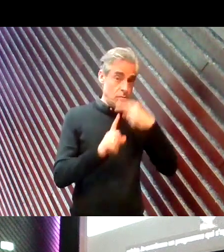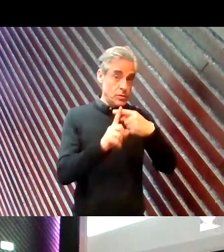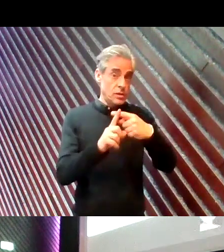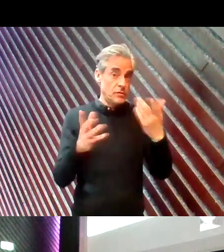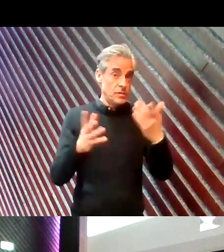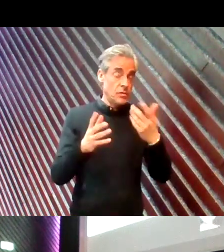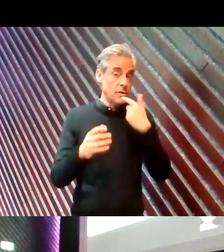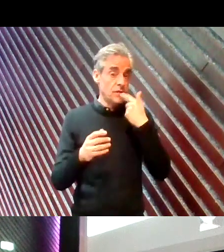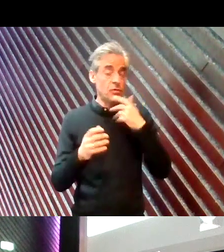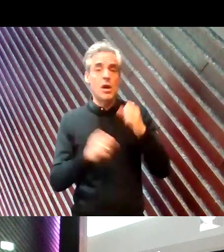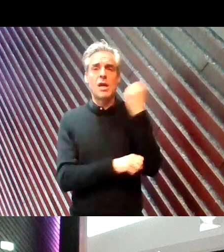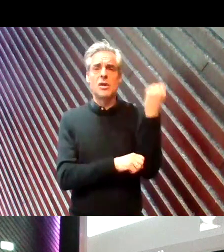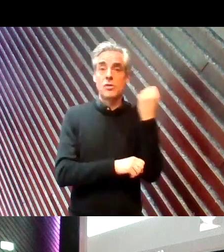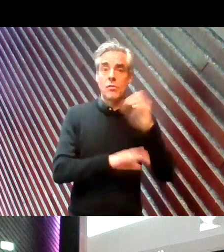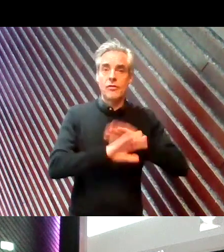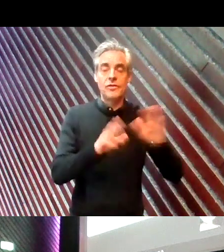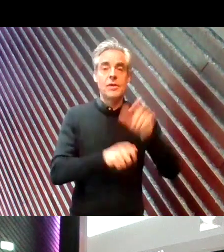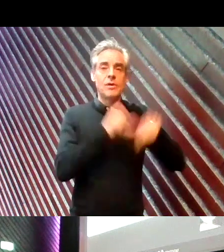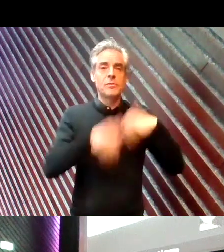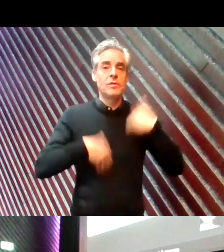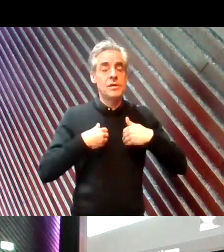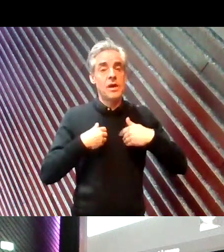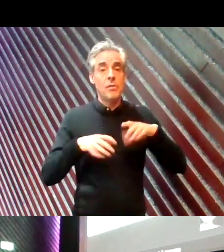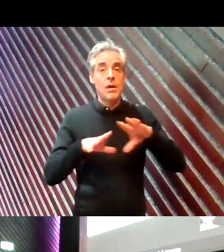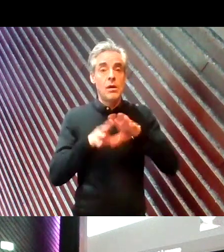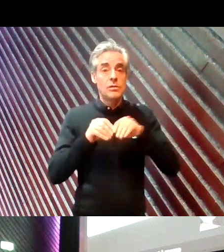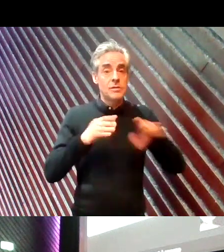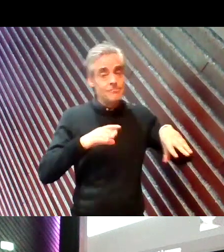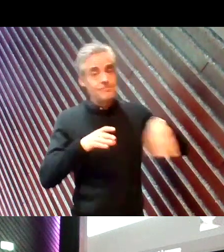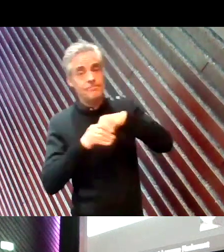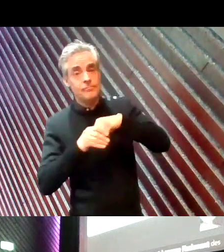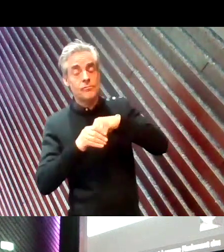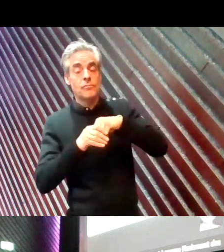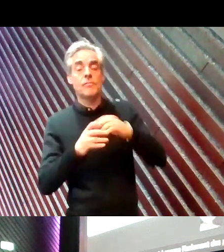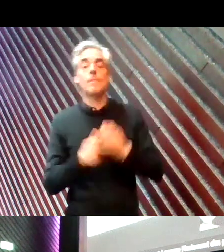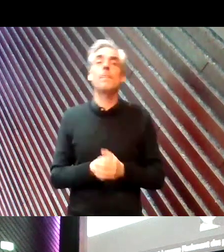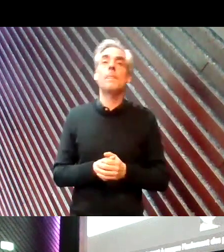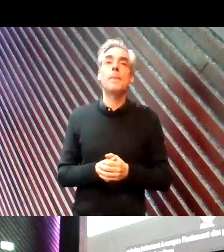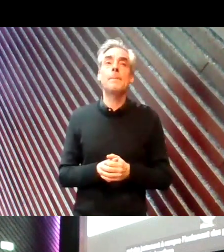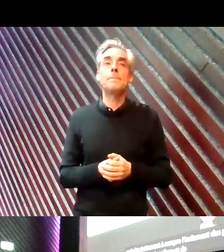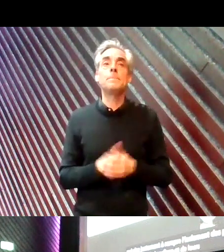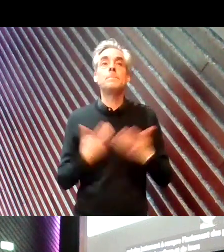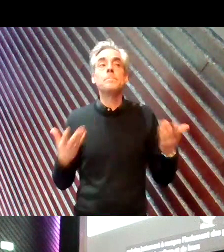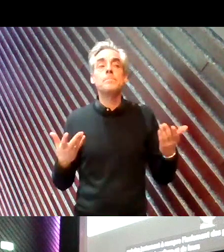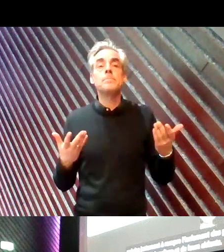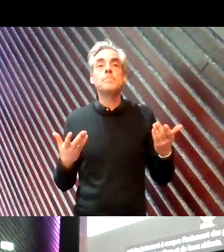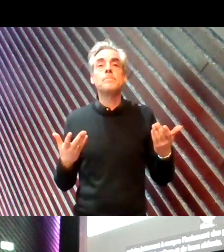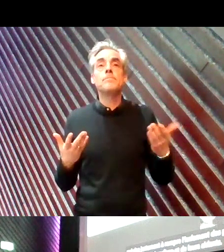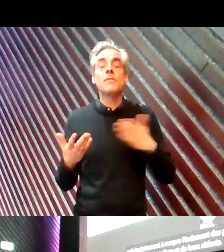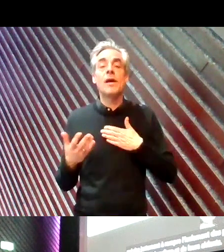rompre en gros l'isolement des personnes en situation de handicap et de leurs aidants. Et donc,